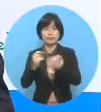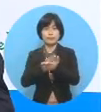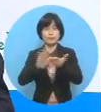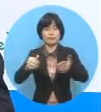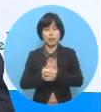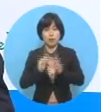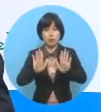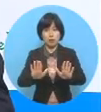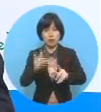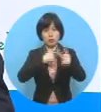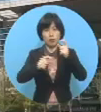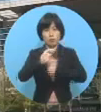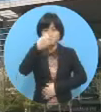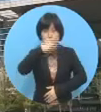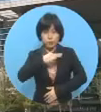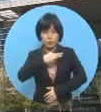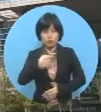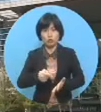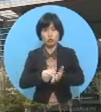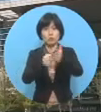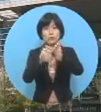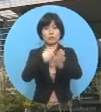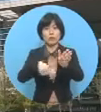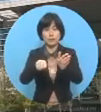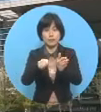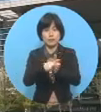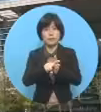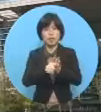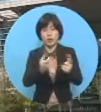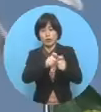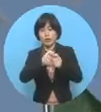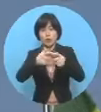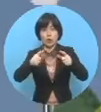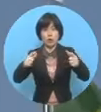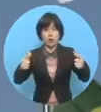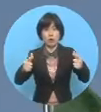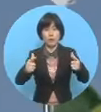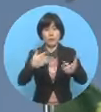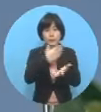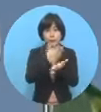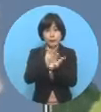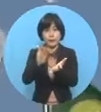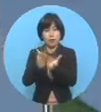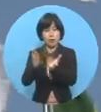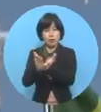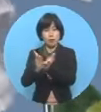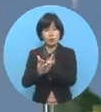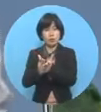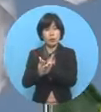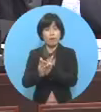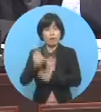방대한 작업입니다. 이를 내실 있고 효율적으로 추진하기 위해서는